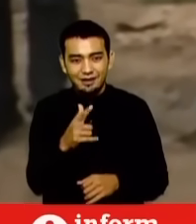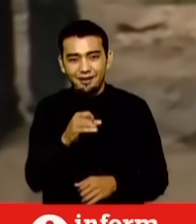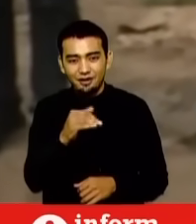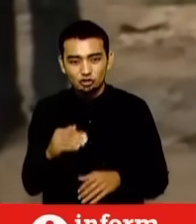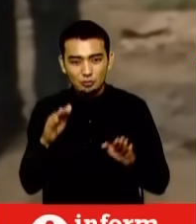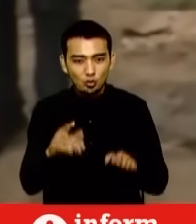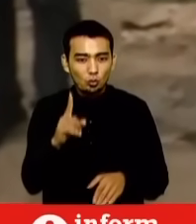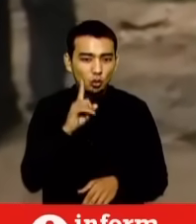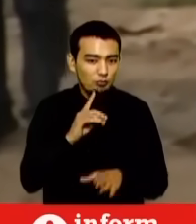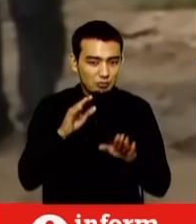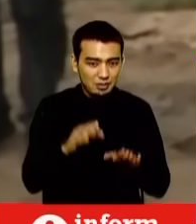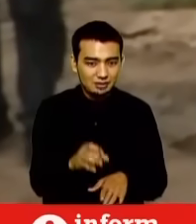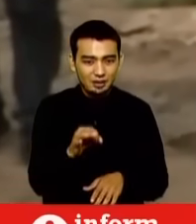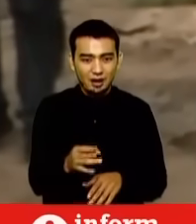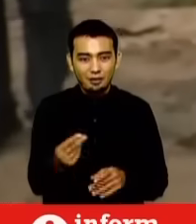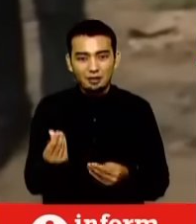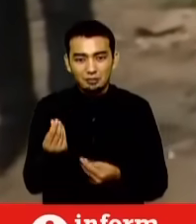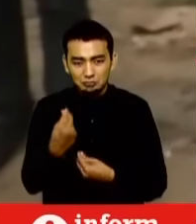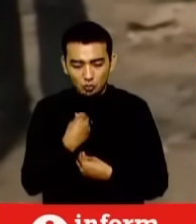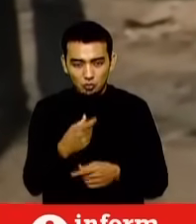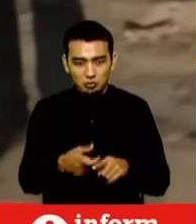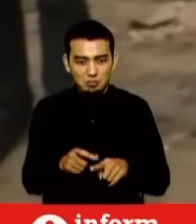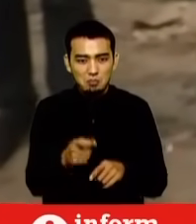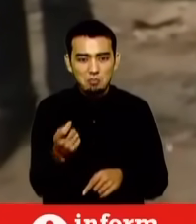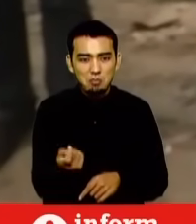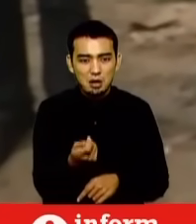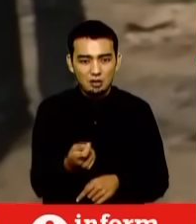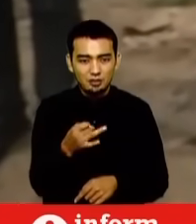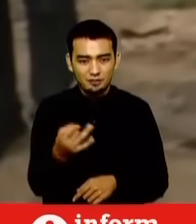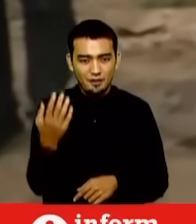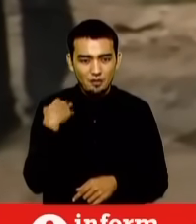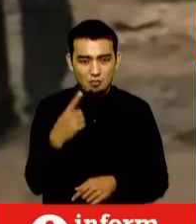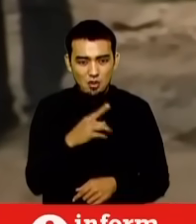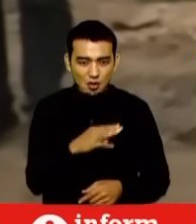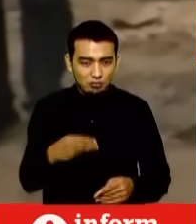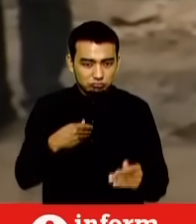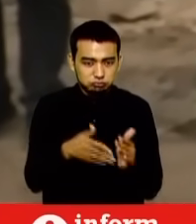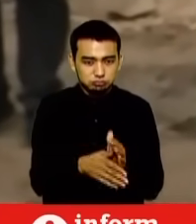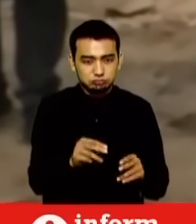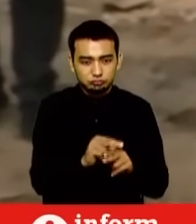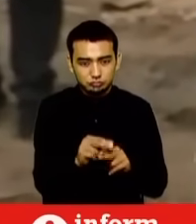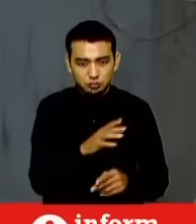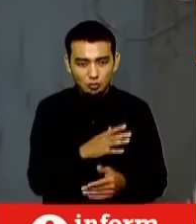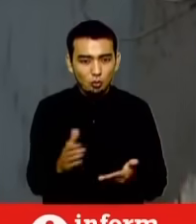өте жайлы. Беретіндері түкке жетпейді, өте аз. Кезінде миллиондап қаржы салғанбыз. Бұзылуына қарсымын